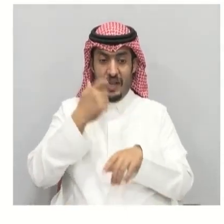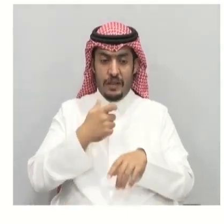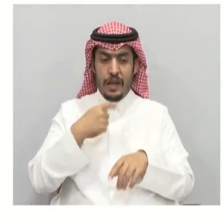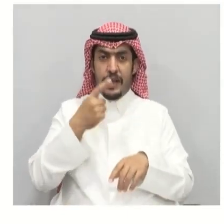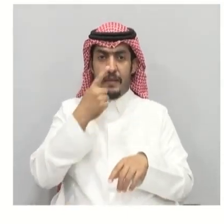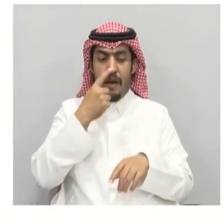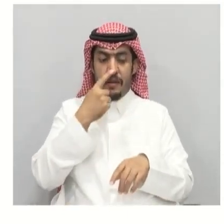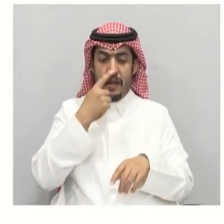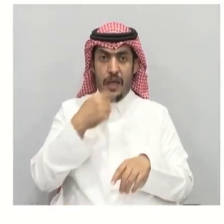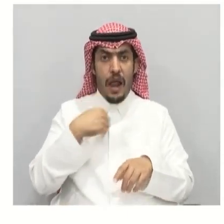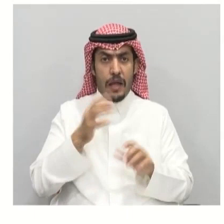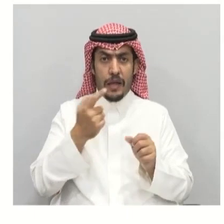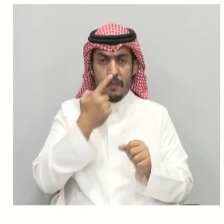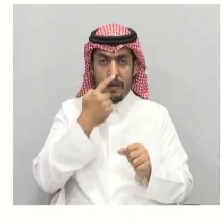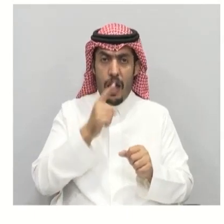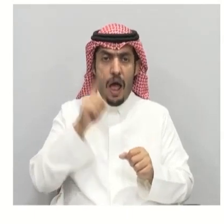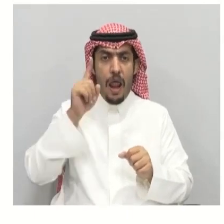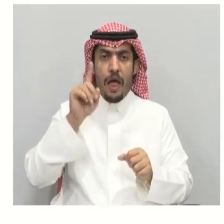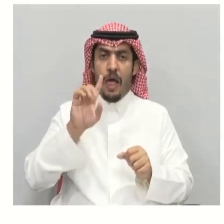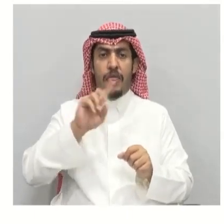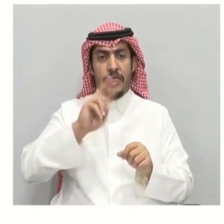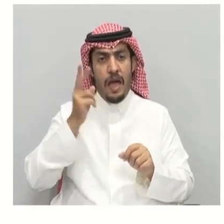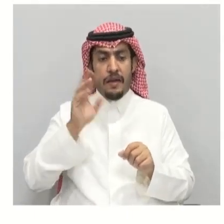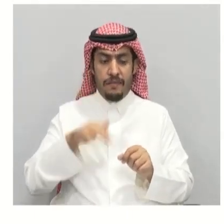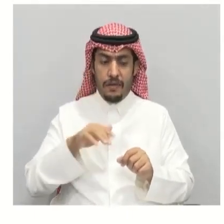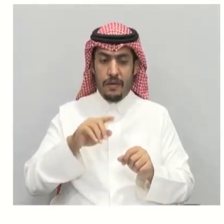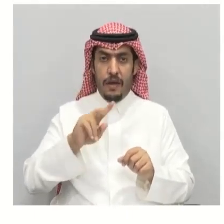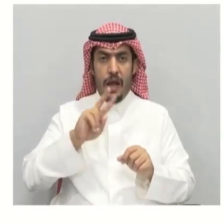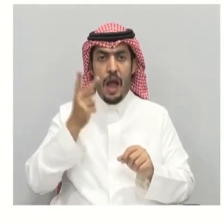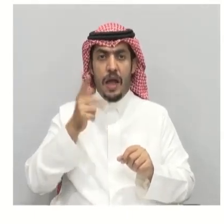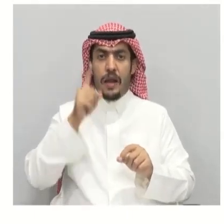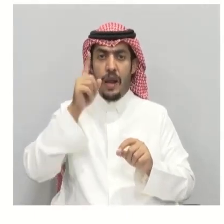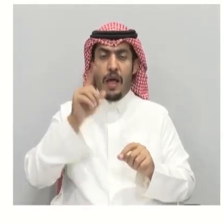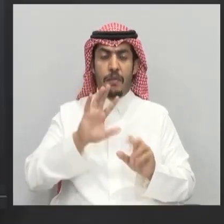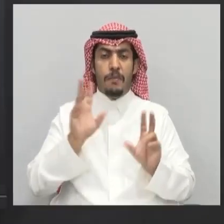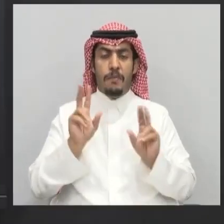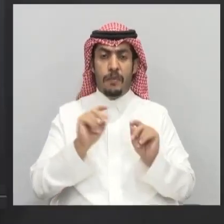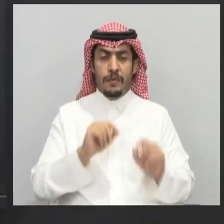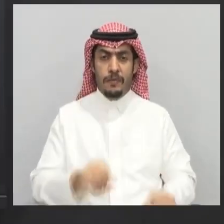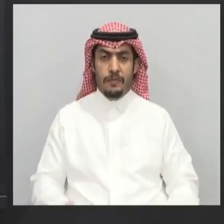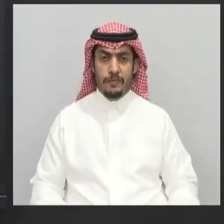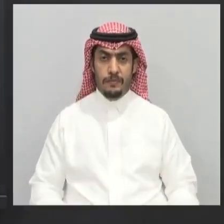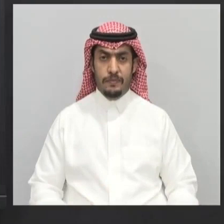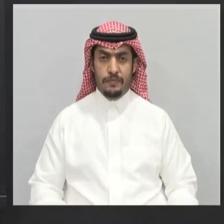عباده من العبادات لغير الله سبحانه وتعالى عباده من العبادات مثال